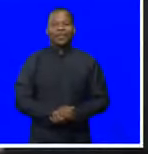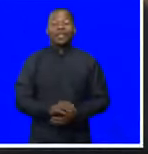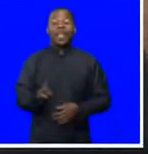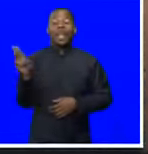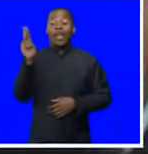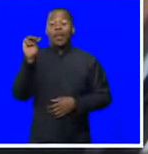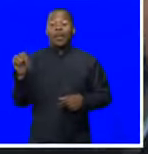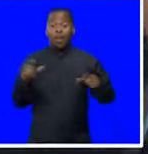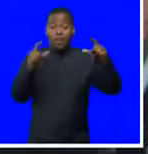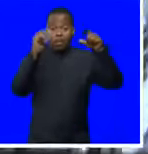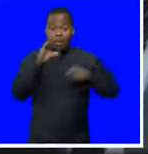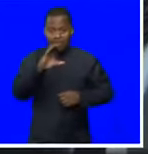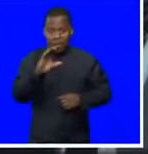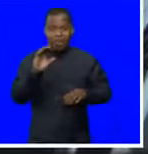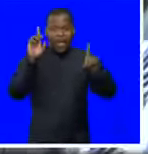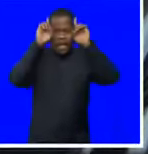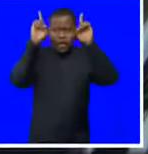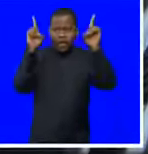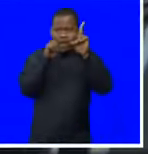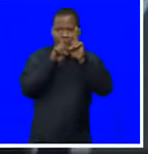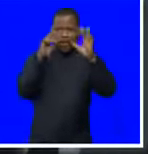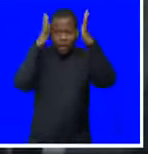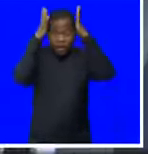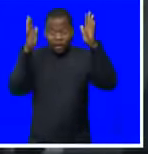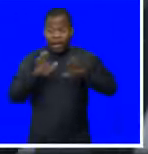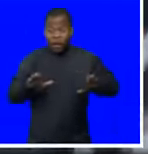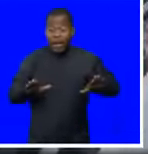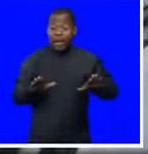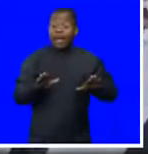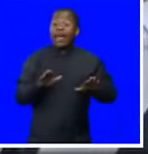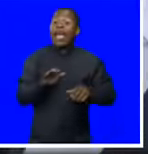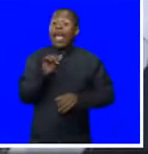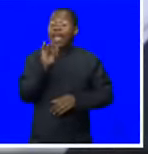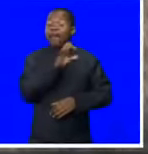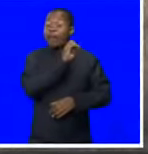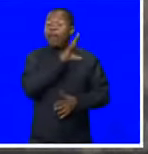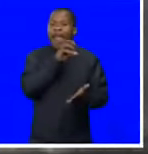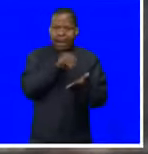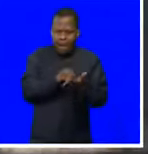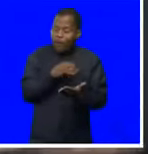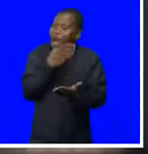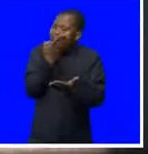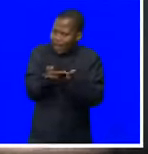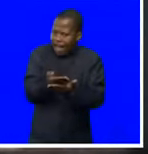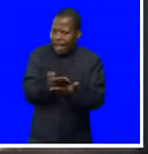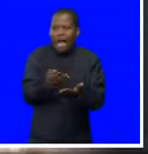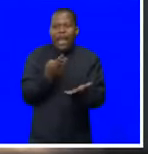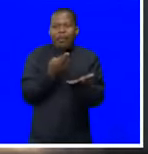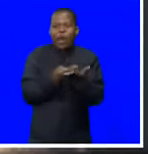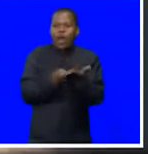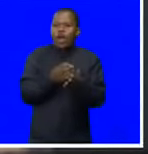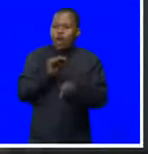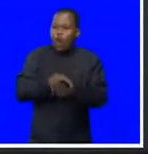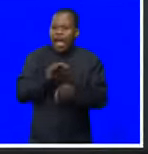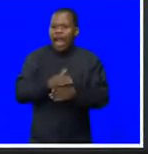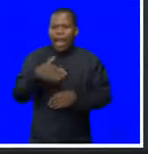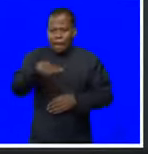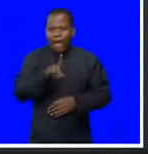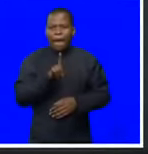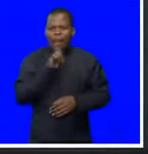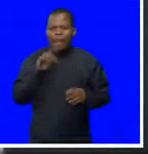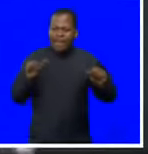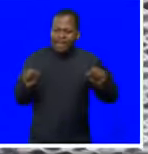Ndunankulu uCleopas Dlamini sewucele bafundzi benyuvesi yakuleli ukuthi nabanetikhalo balandzele tindlela letingito tekubika tikhalo tabo